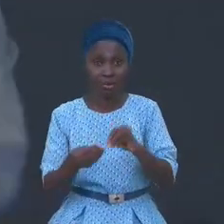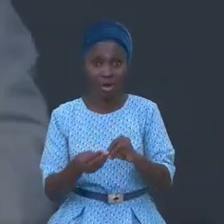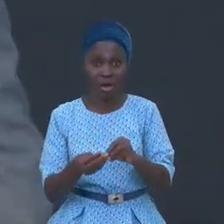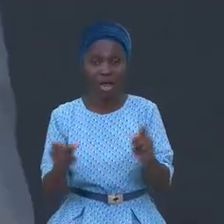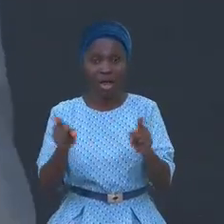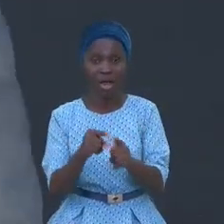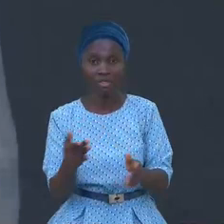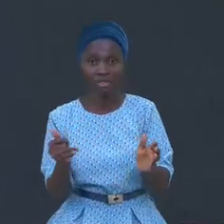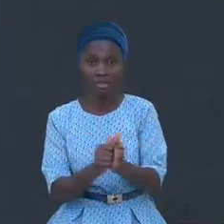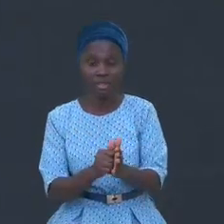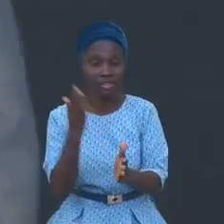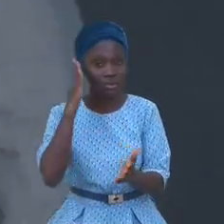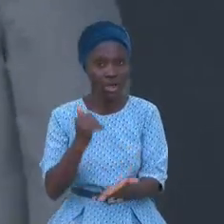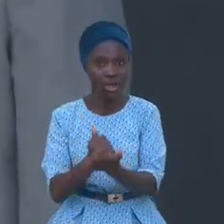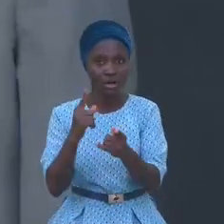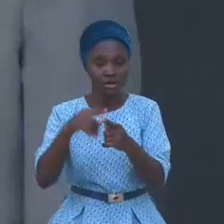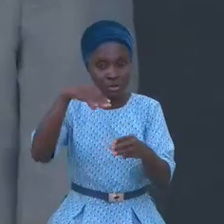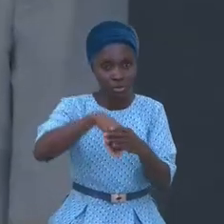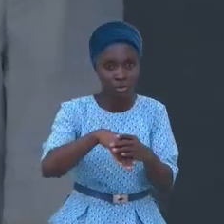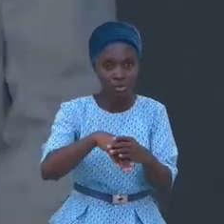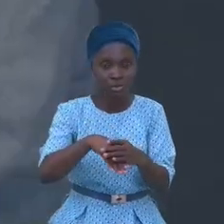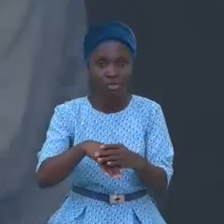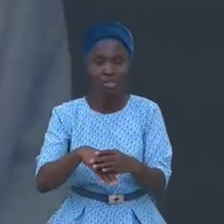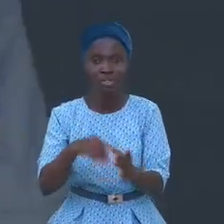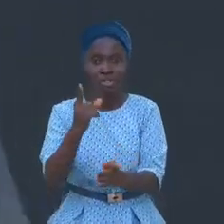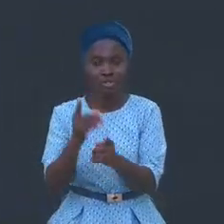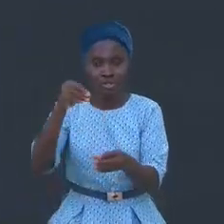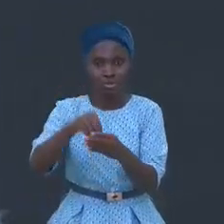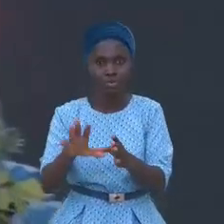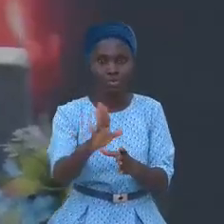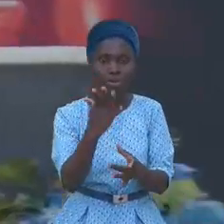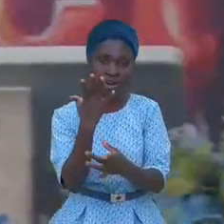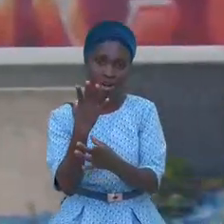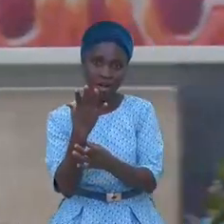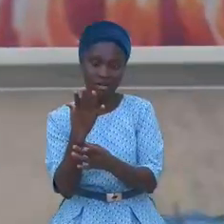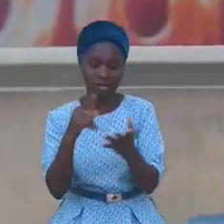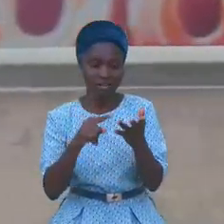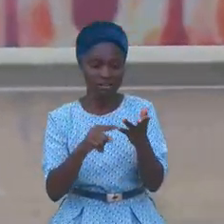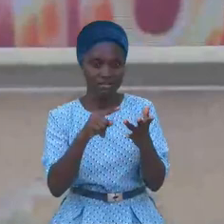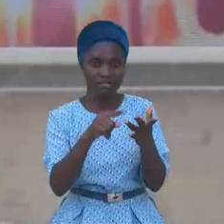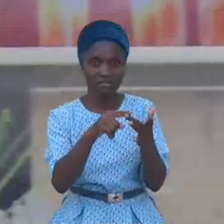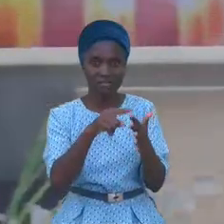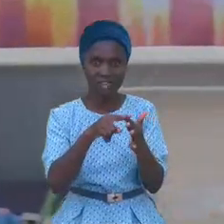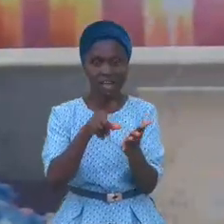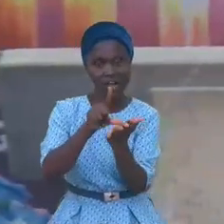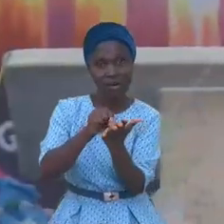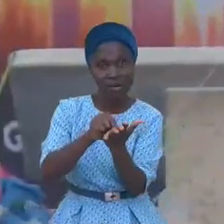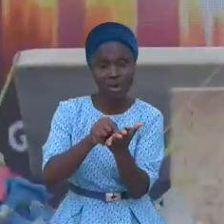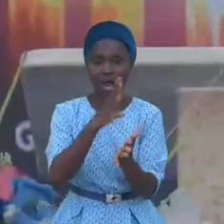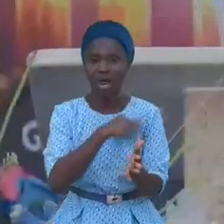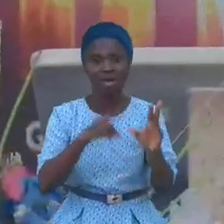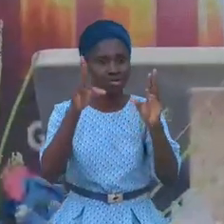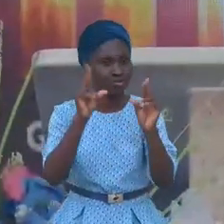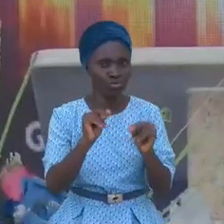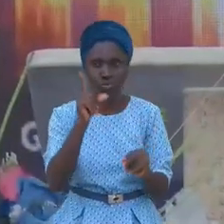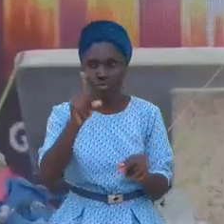des chiffres qui vont t'amener, mets tes empreintes digitales, personne d'autre ne pourra